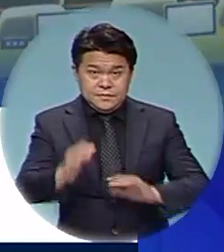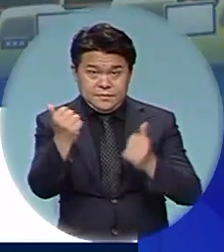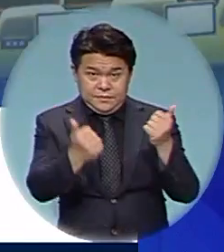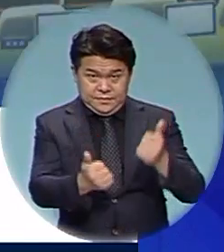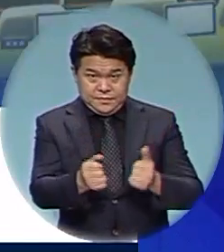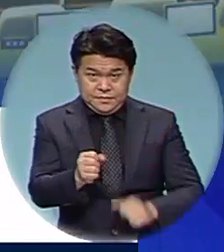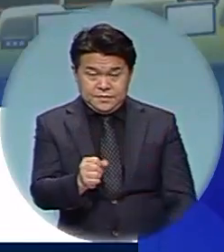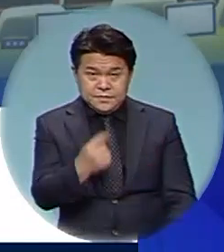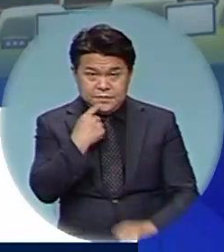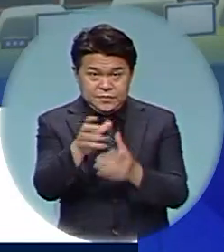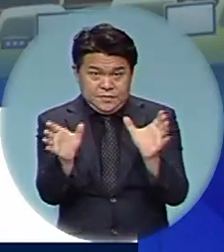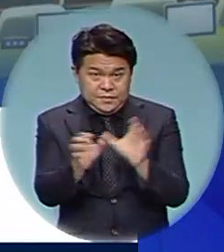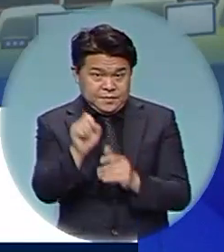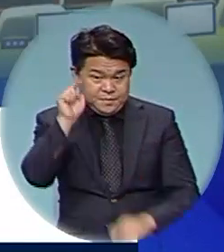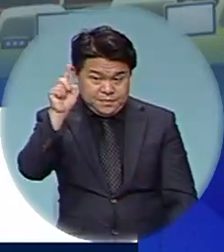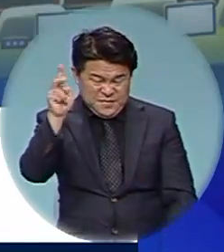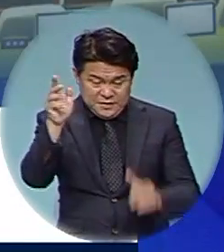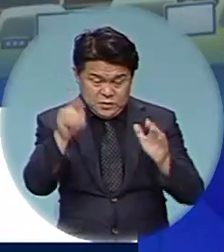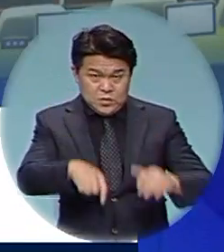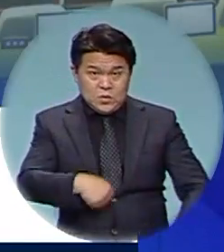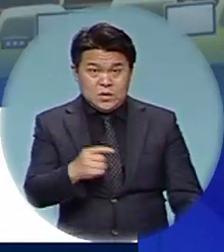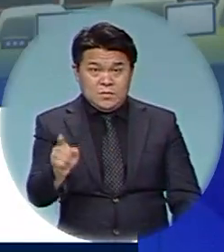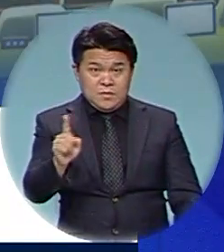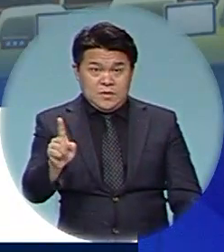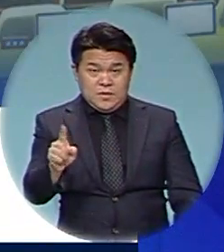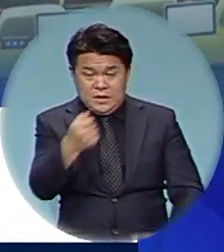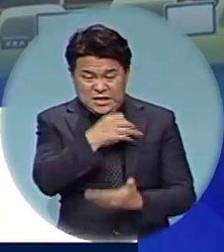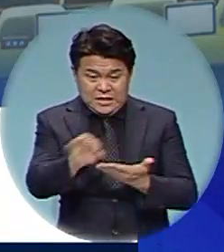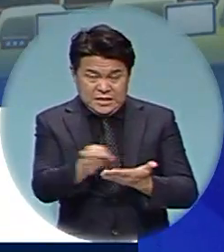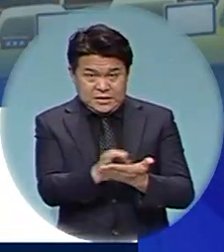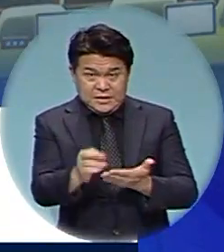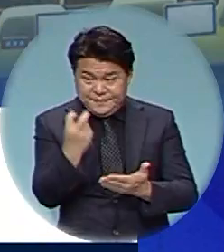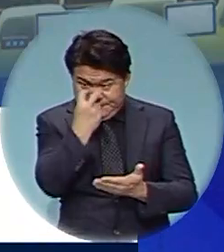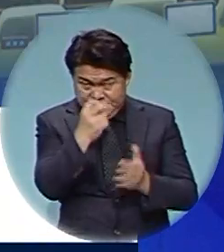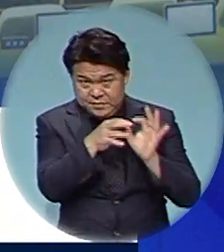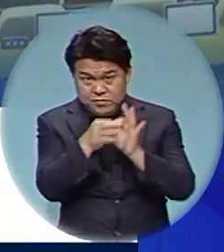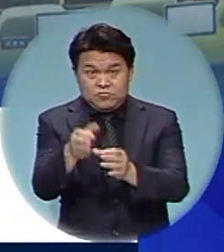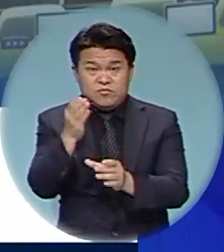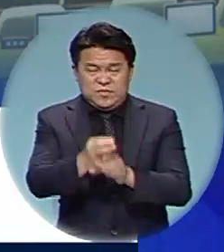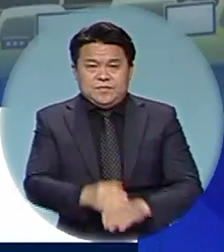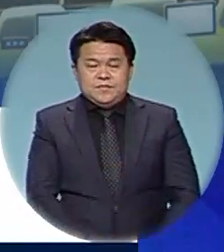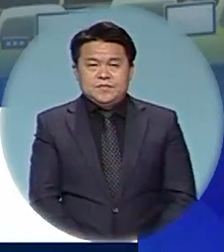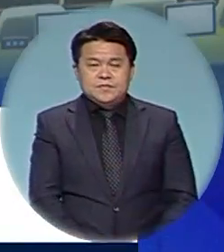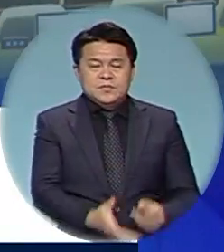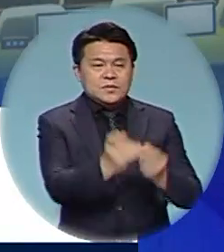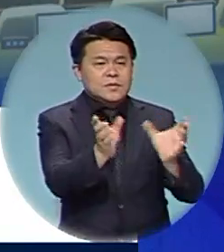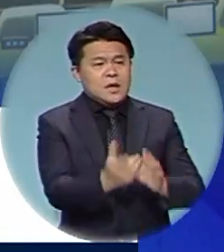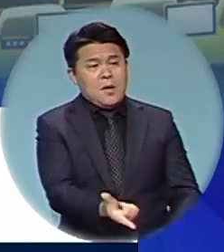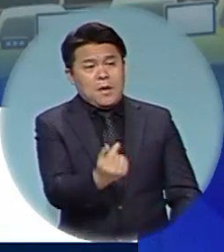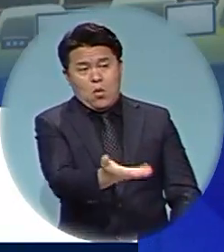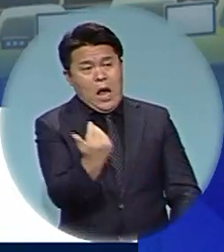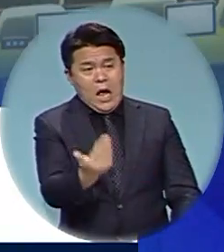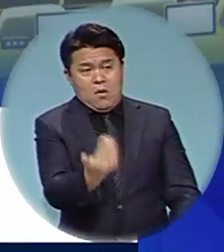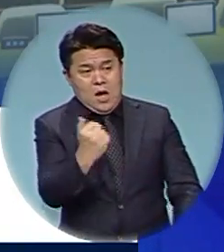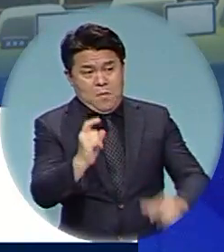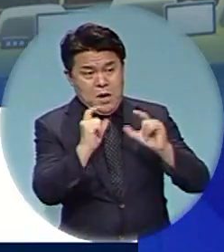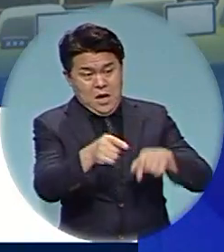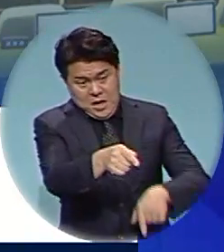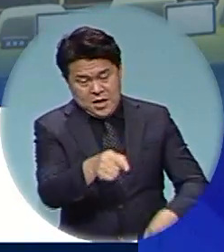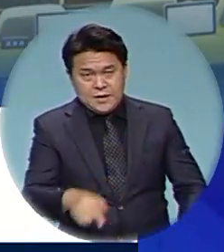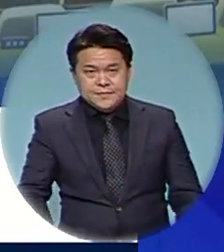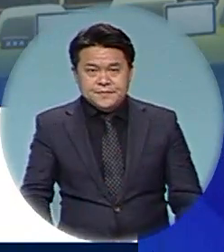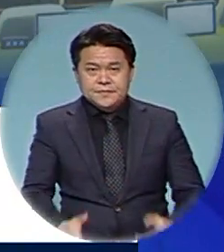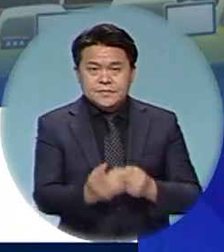국회에서 여당이 사흘째 사실상 단독으로 추가경정예산안 심사를 이어갑니다. 통합당을 향해선 조속한 복귀를